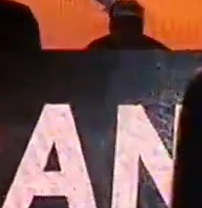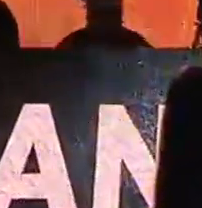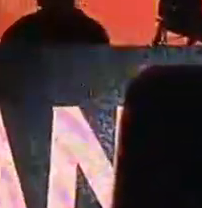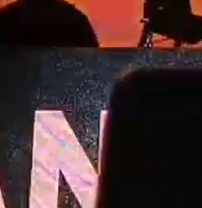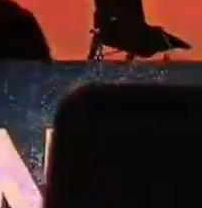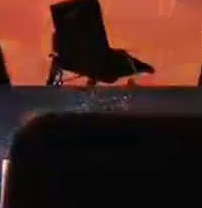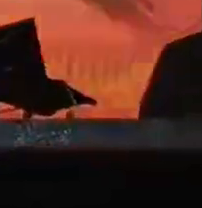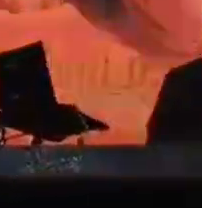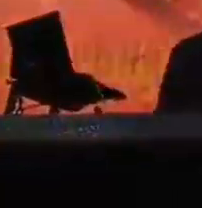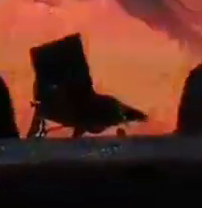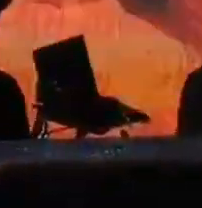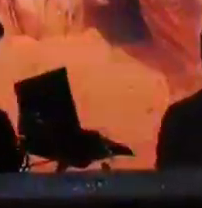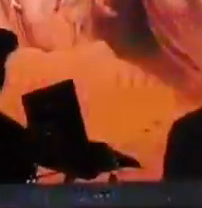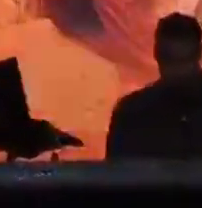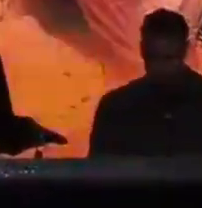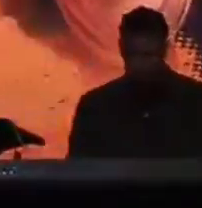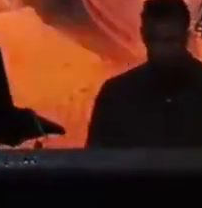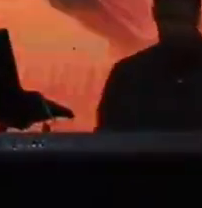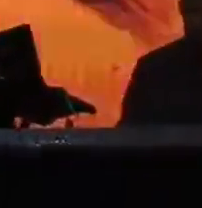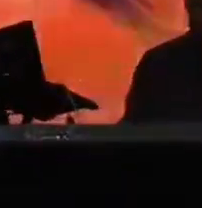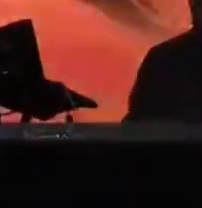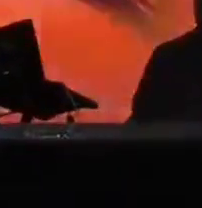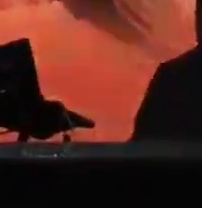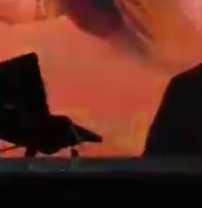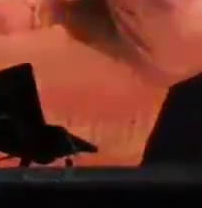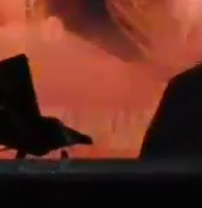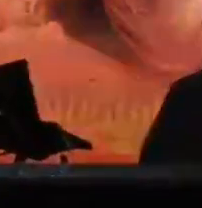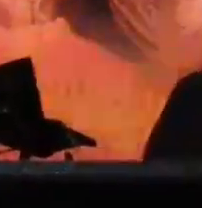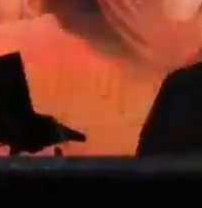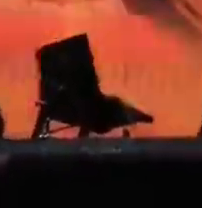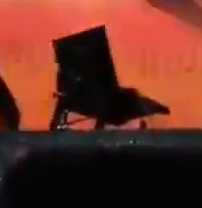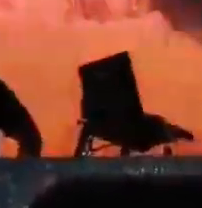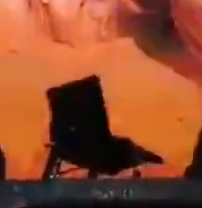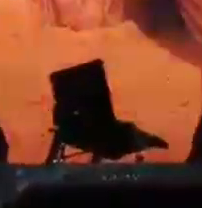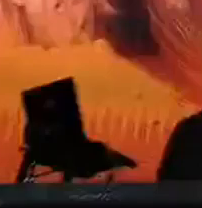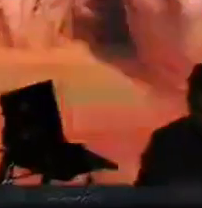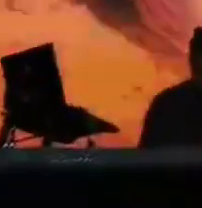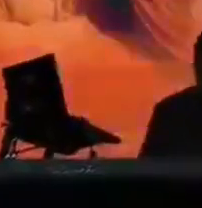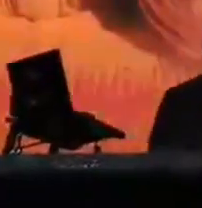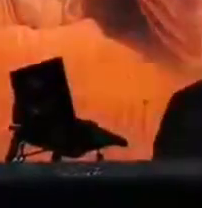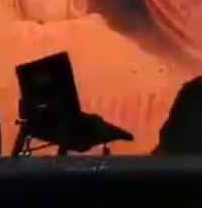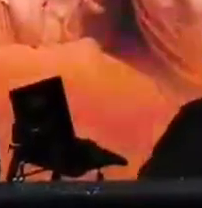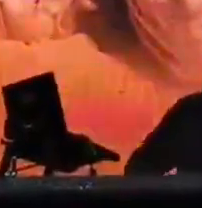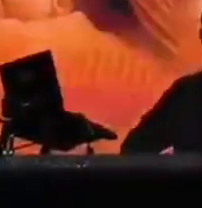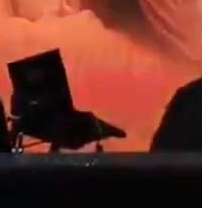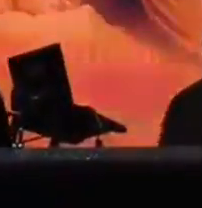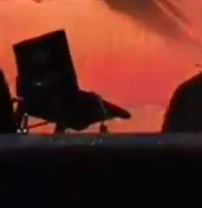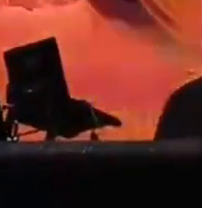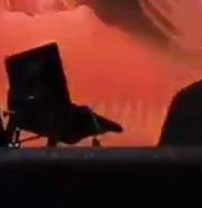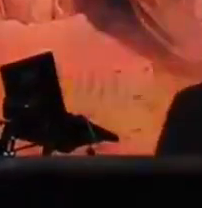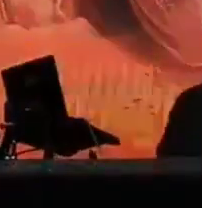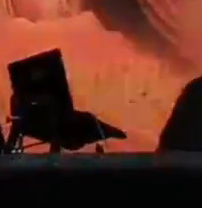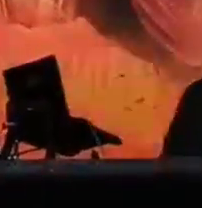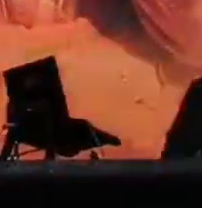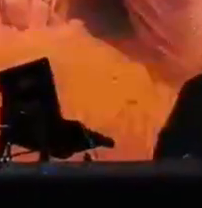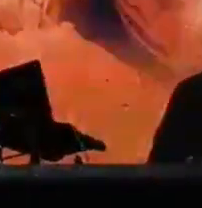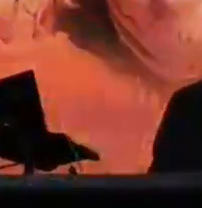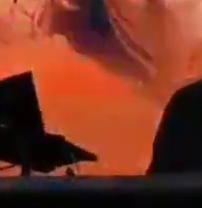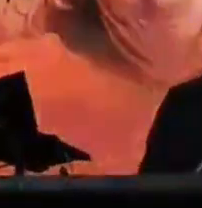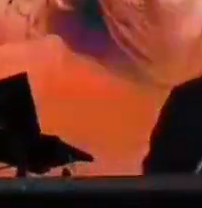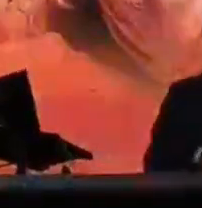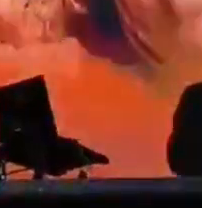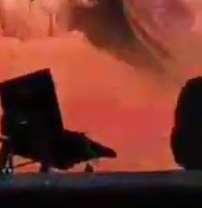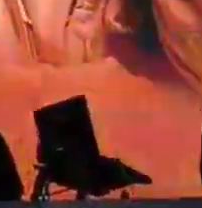المهرجانات أصبحت مكانا لسلوكيات مشينة، متسائلين حول دور الحكومة من